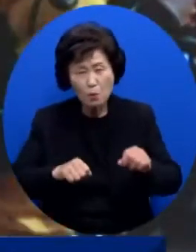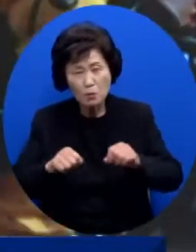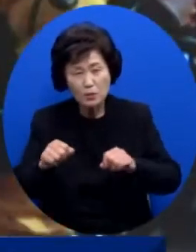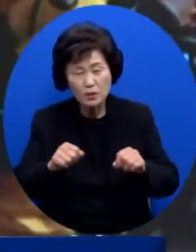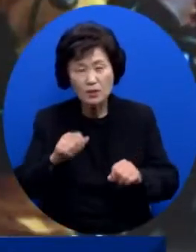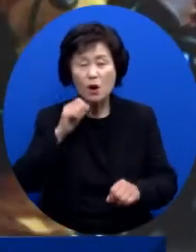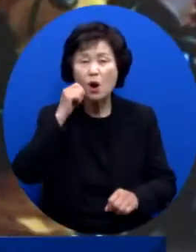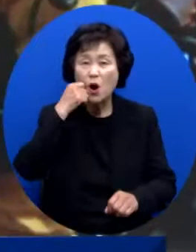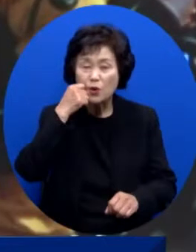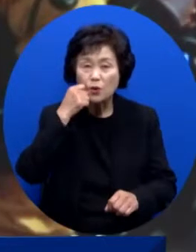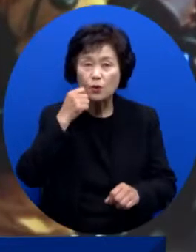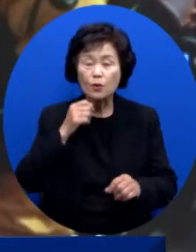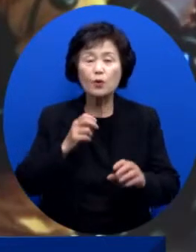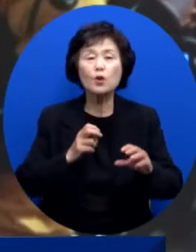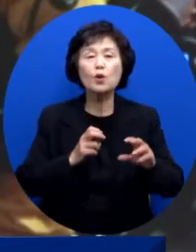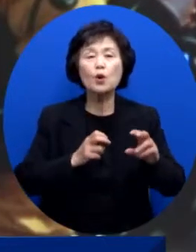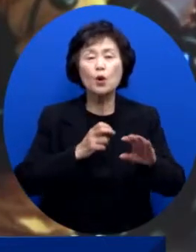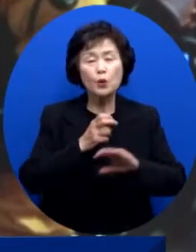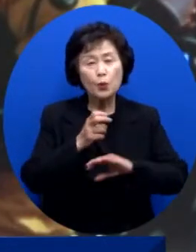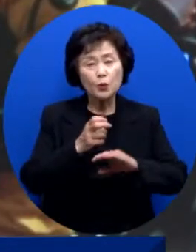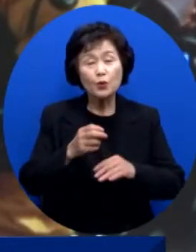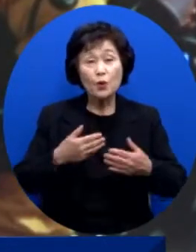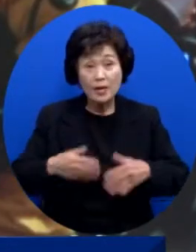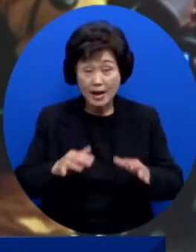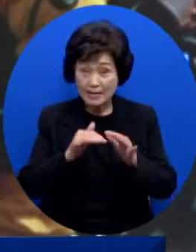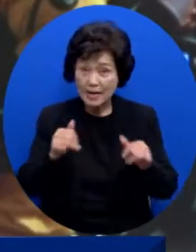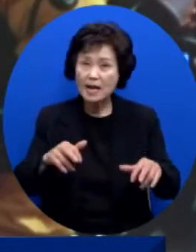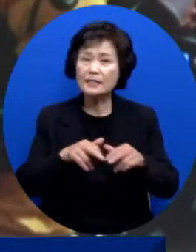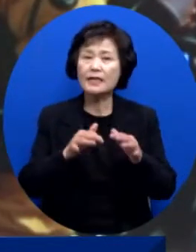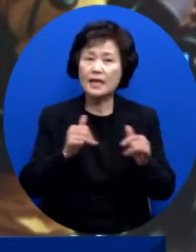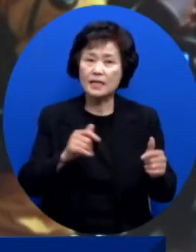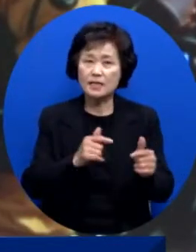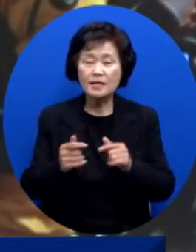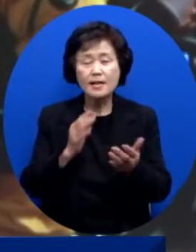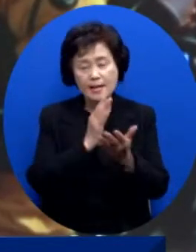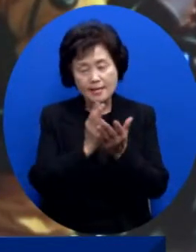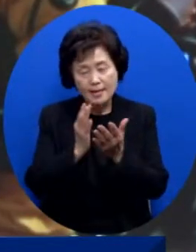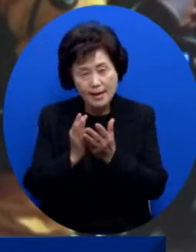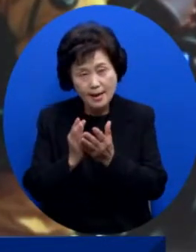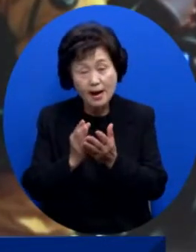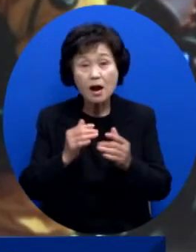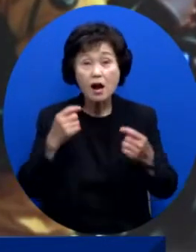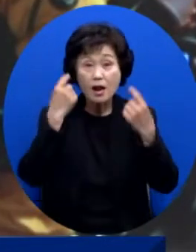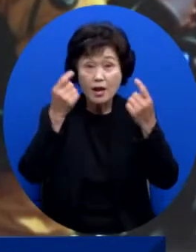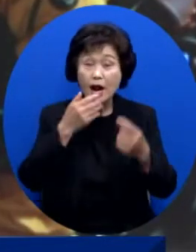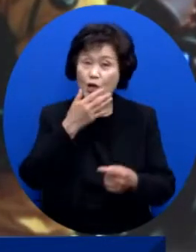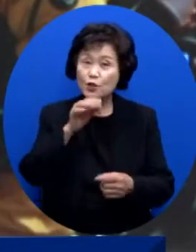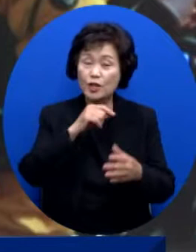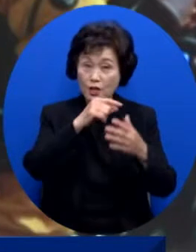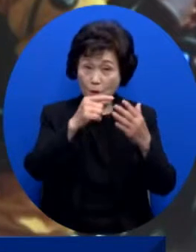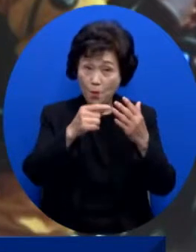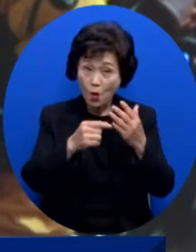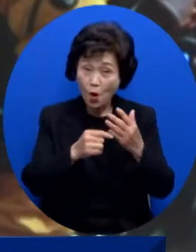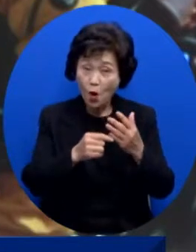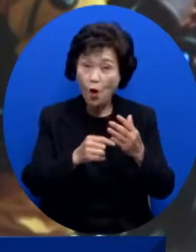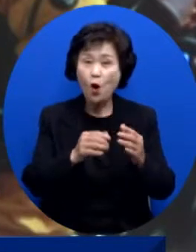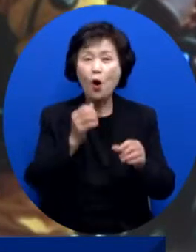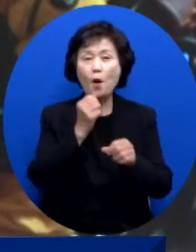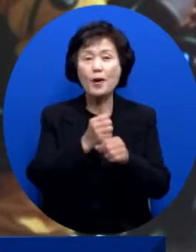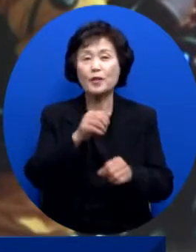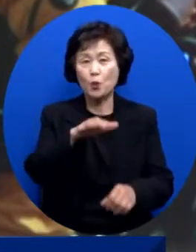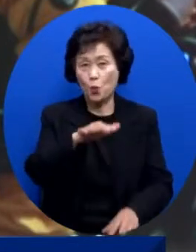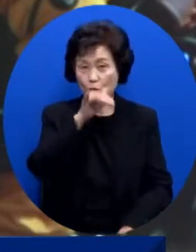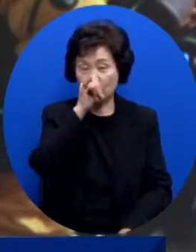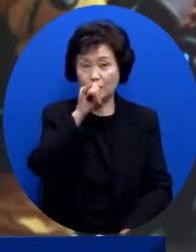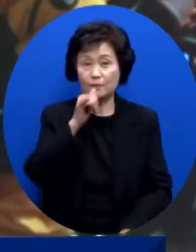않은 교통약자인 장애인들. 이들을 위해 다양한 여행정보 콘텐츠를 만들어 제공하고 있는 플랫폼이 있습니다.